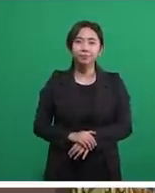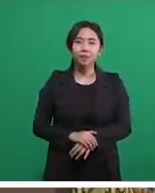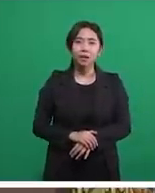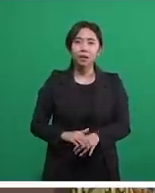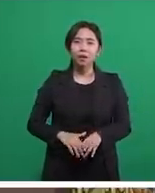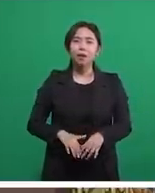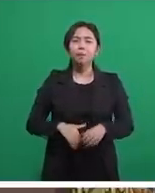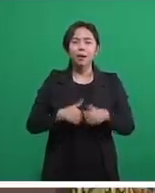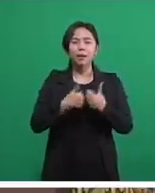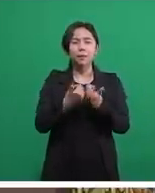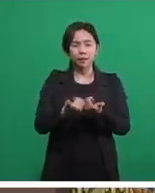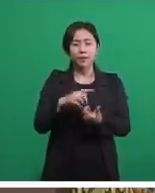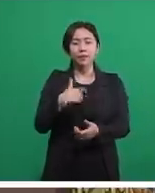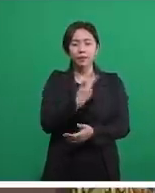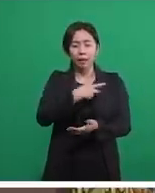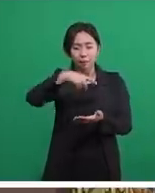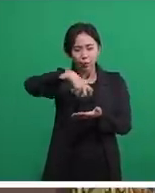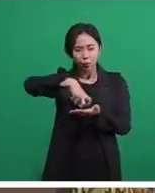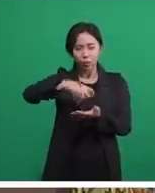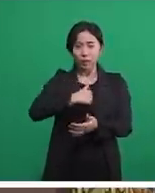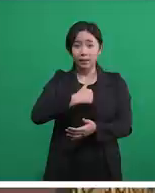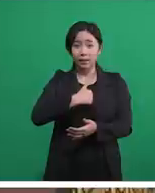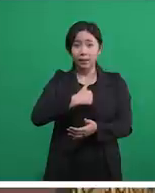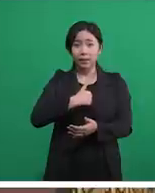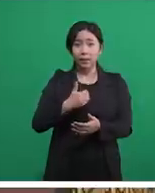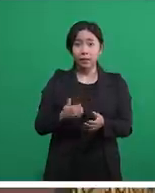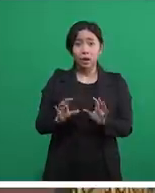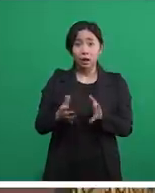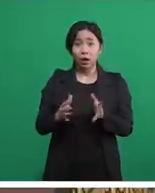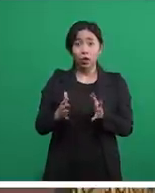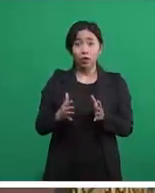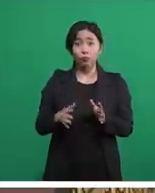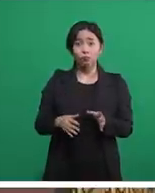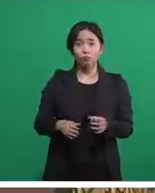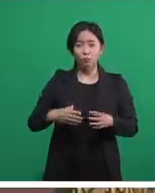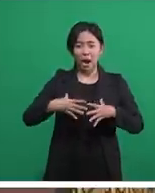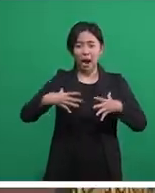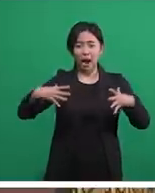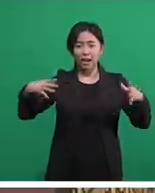Bagaimana bisa kita menundukkan diri dikala ada banyak rencana yang di luar bayangan kita?